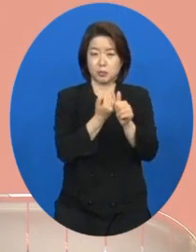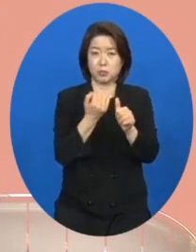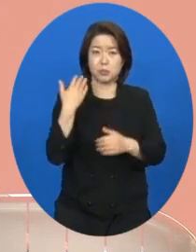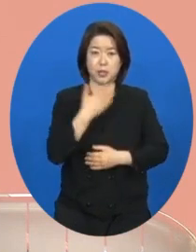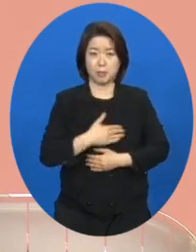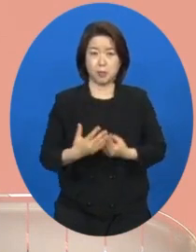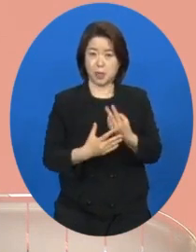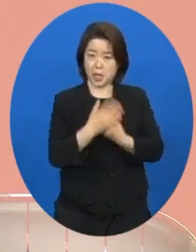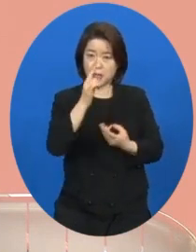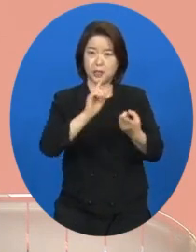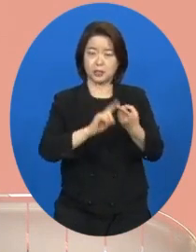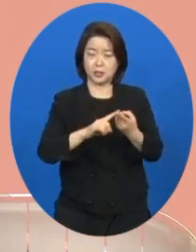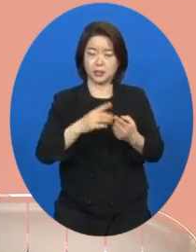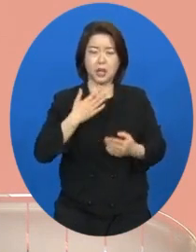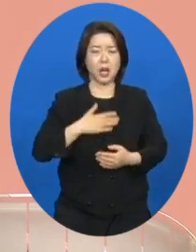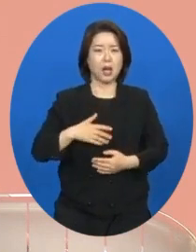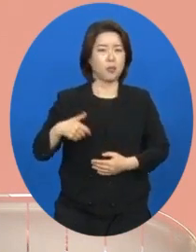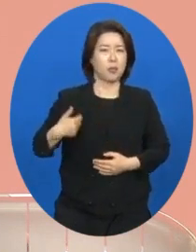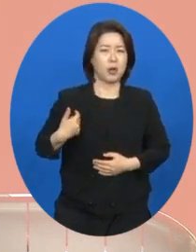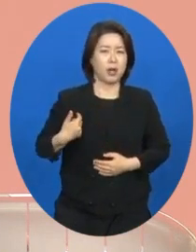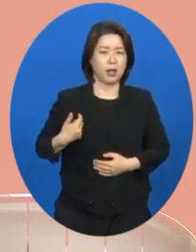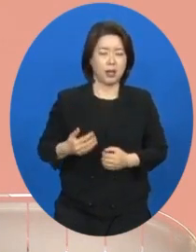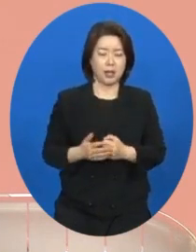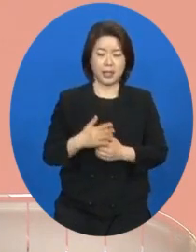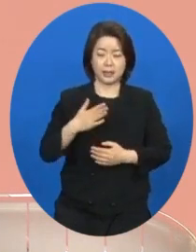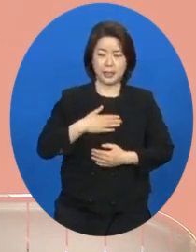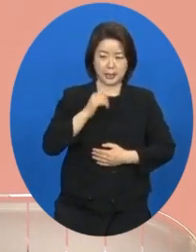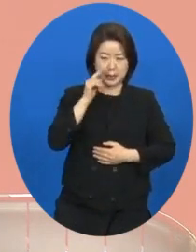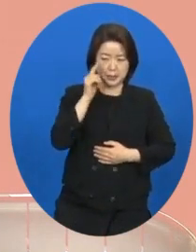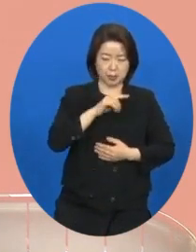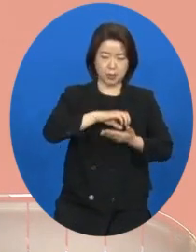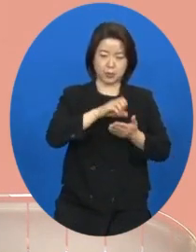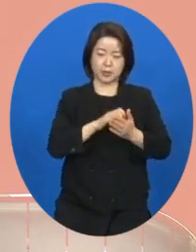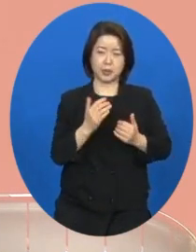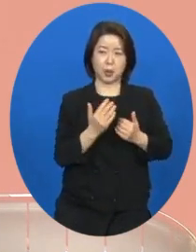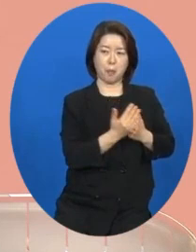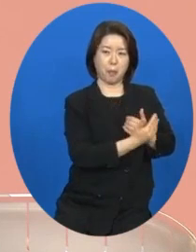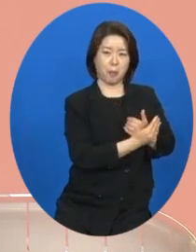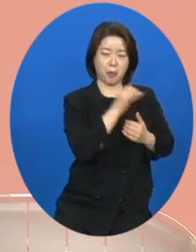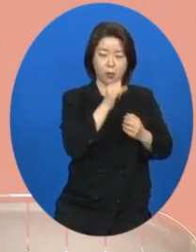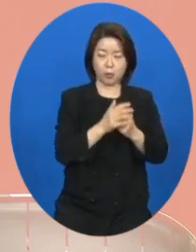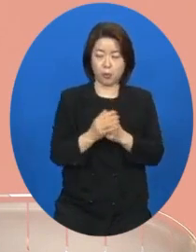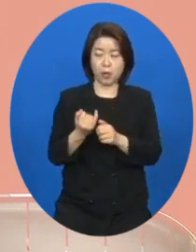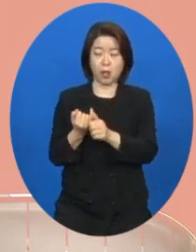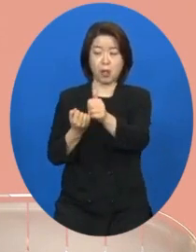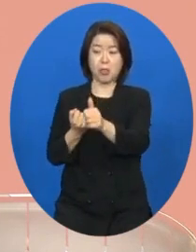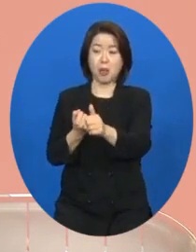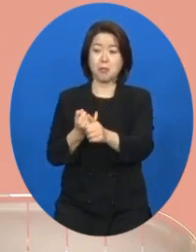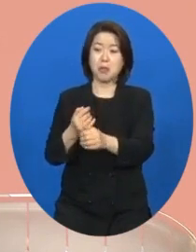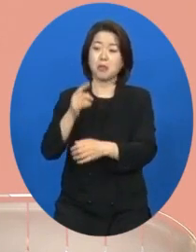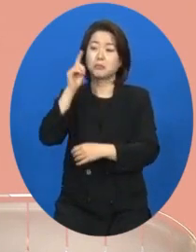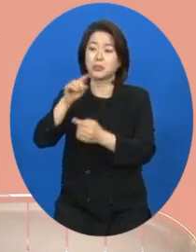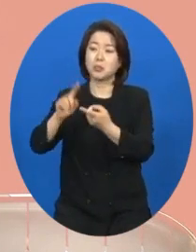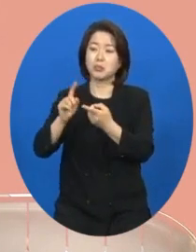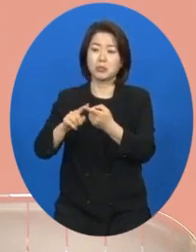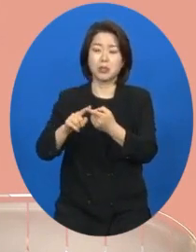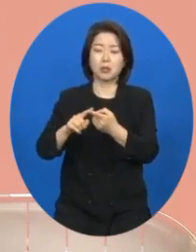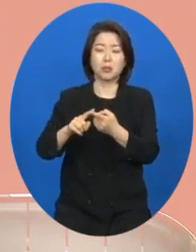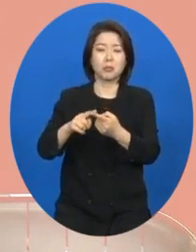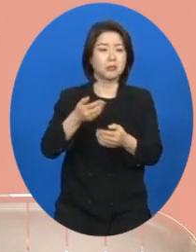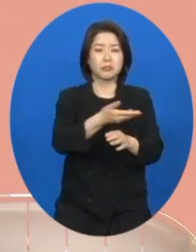몸인 것을 알지 못하였기에 저의 단점은 적당히 감추면서 남편의 단점은 여러